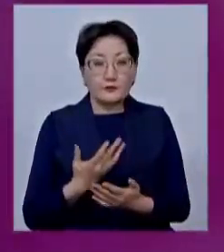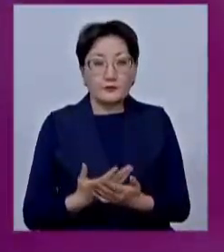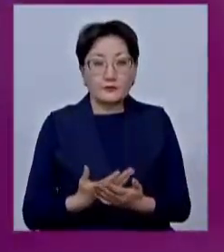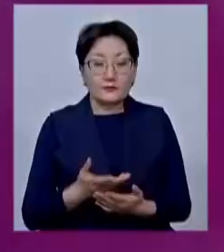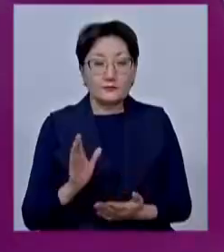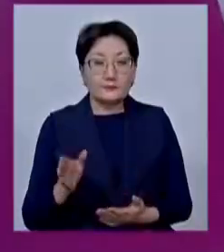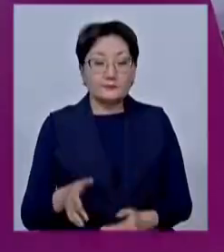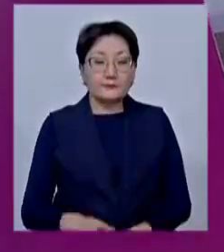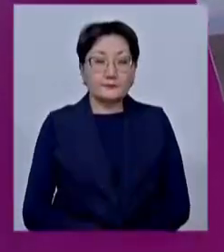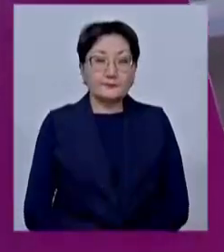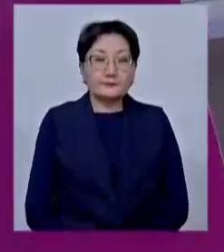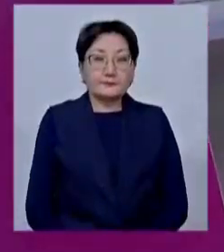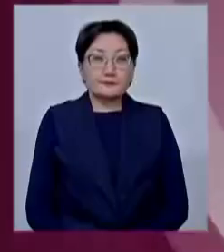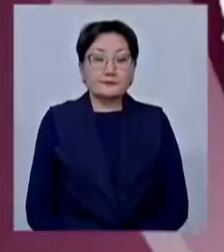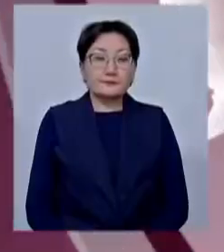Бүгін көретіндеріңіз.